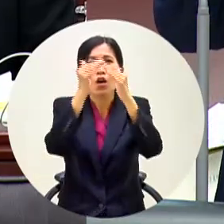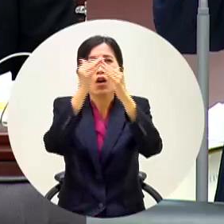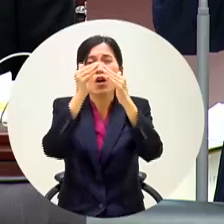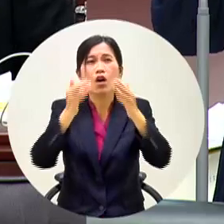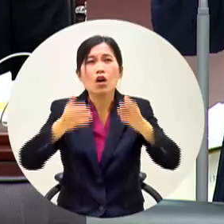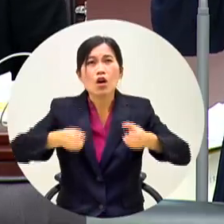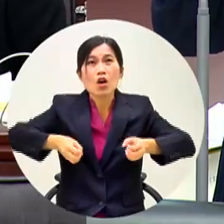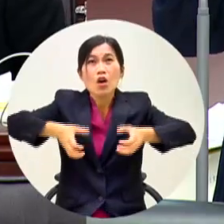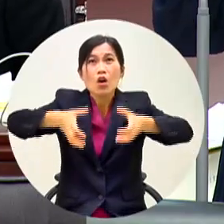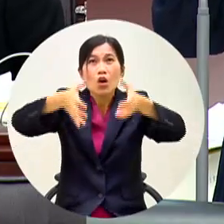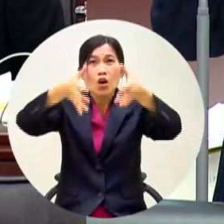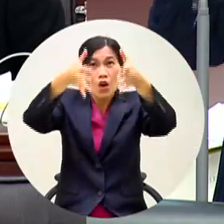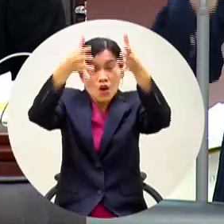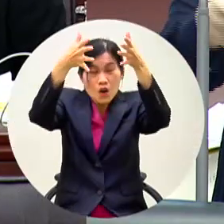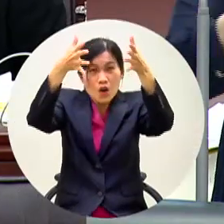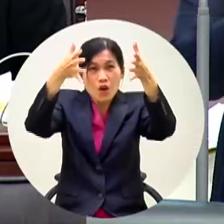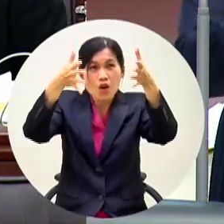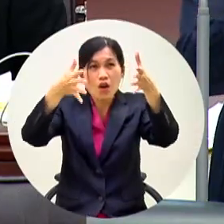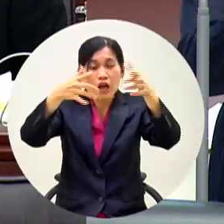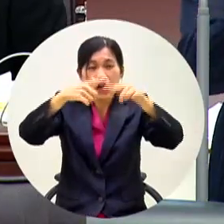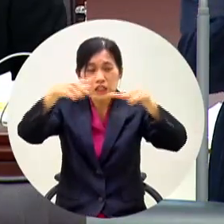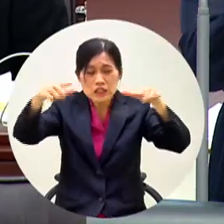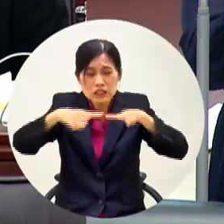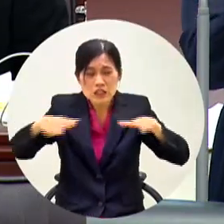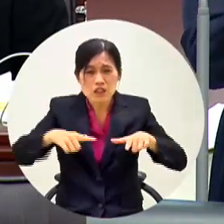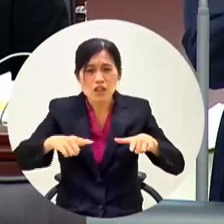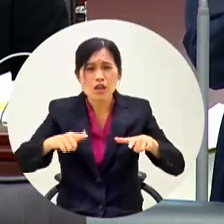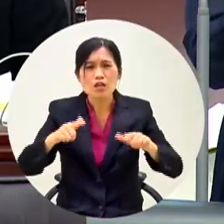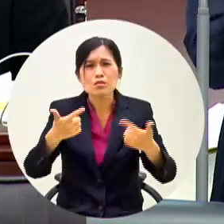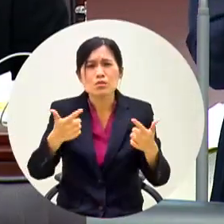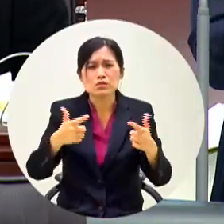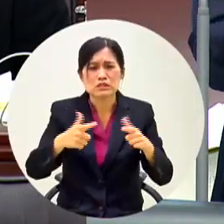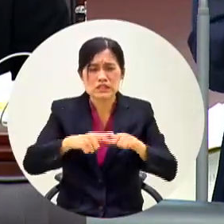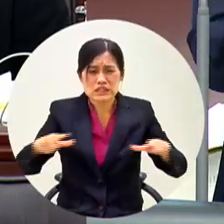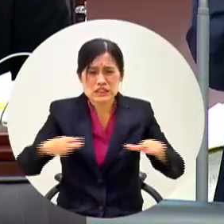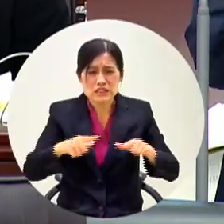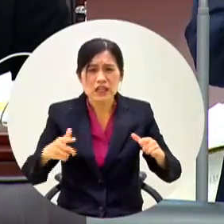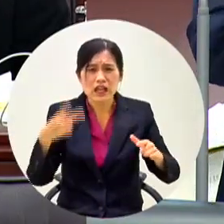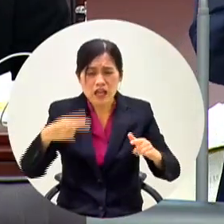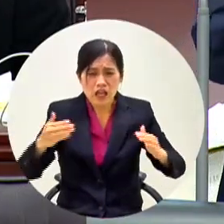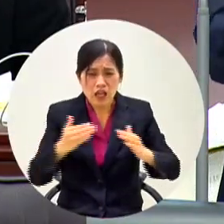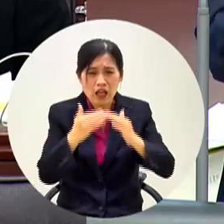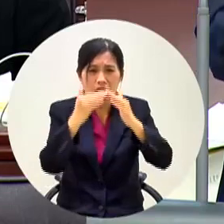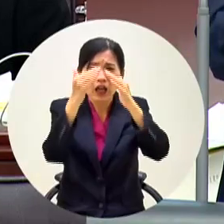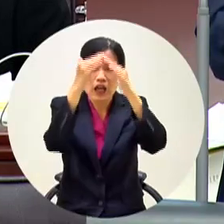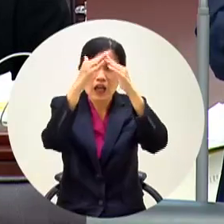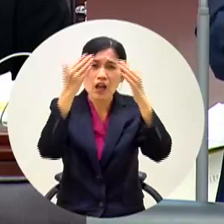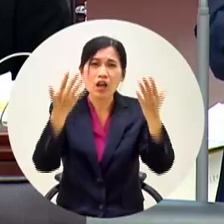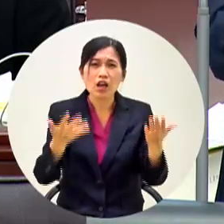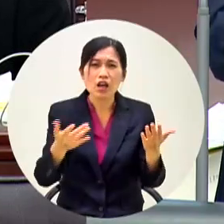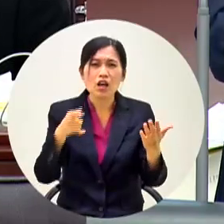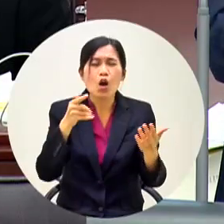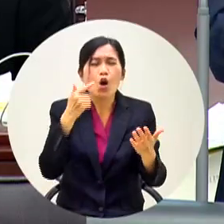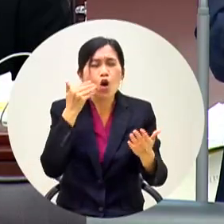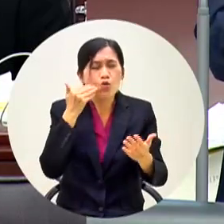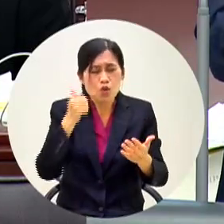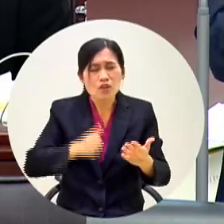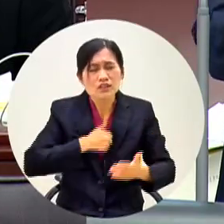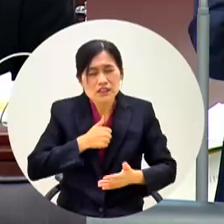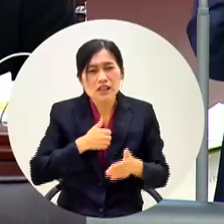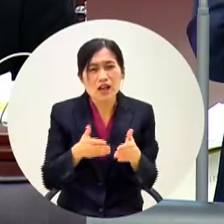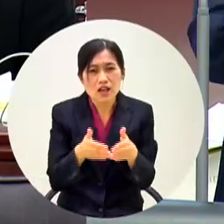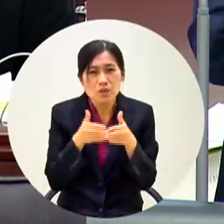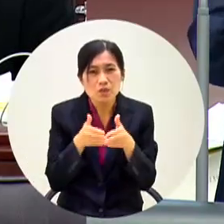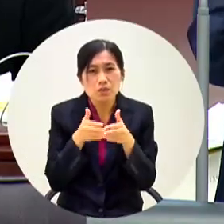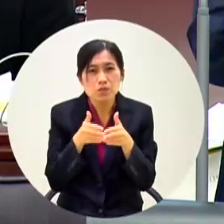要起个水，还佫有容积的问题，佫唔是讲建蔽率的问题，所以他就会牵涉到说，假如他真的需要。假如他真